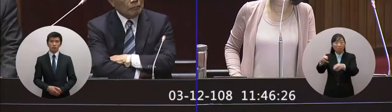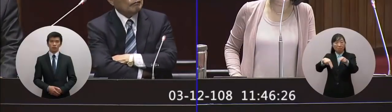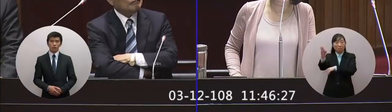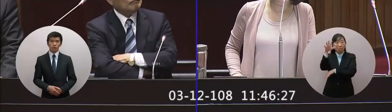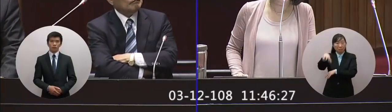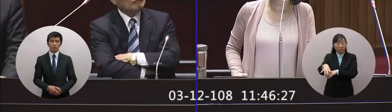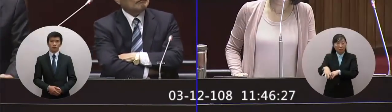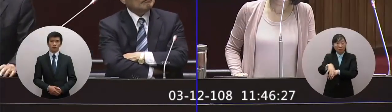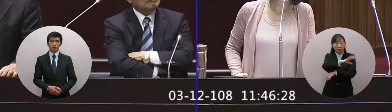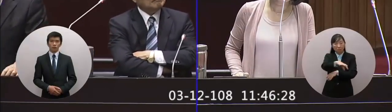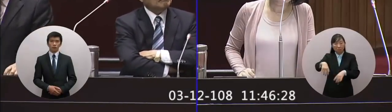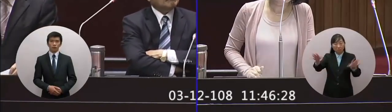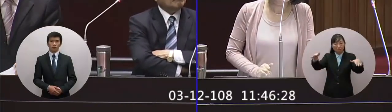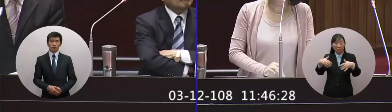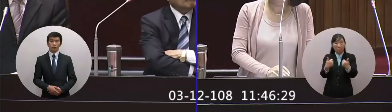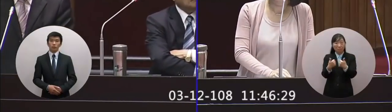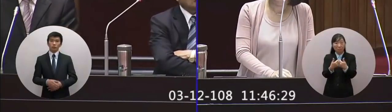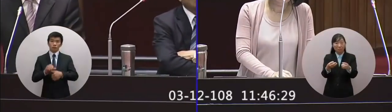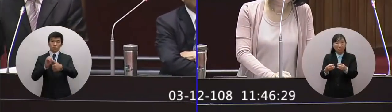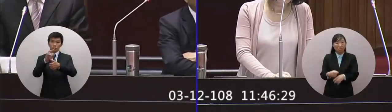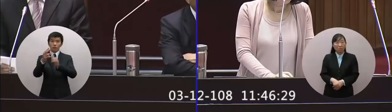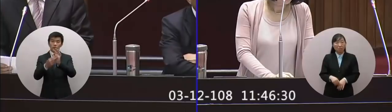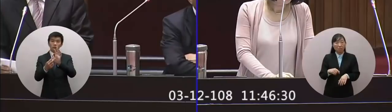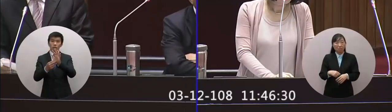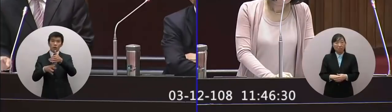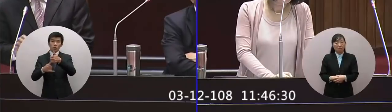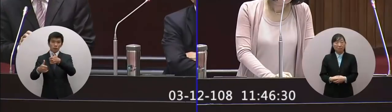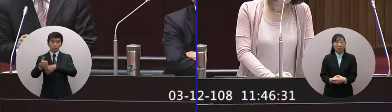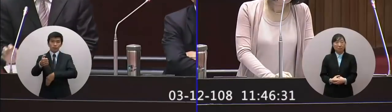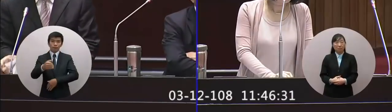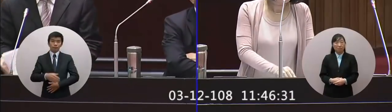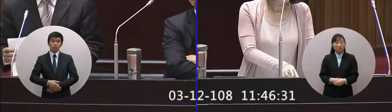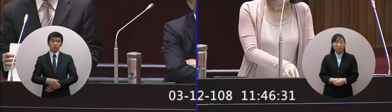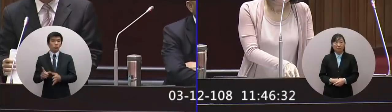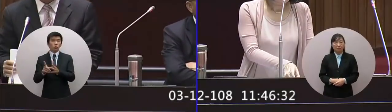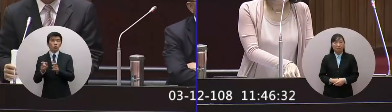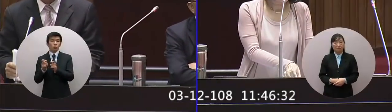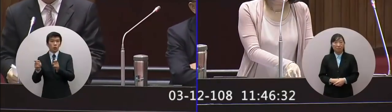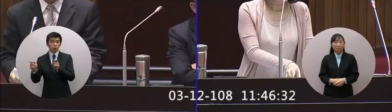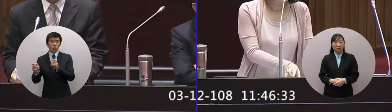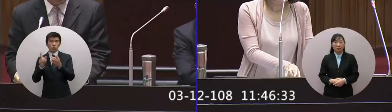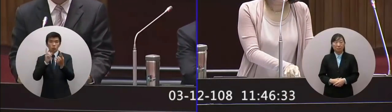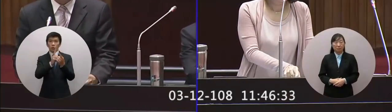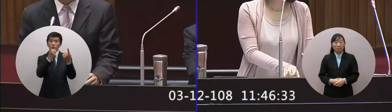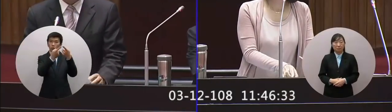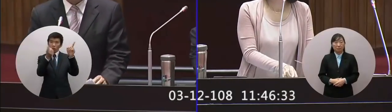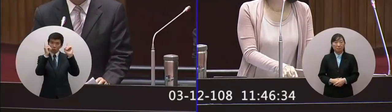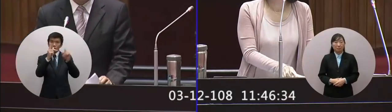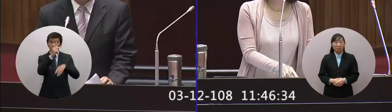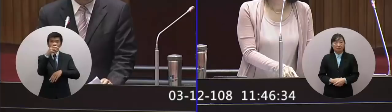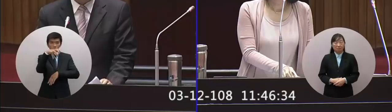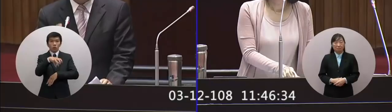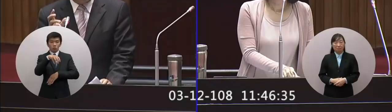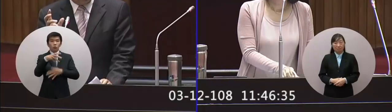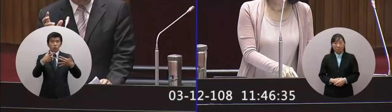跨部会来协调？ 我跟委员报告，谢谢委员，因为也长期在关注到我们的大学生住宿的问